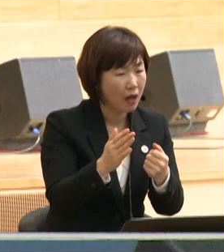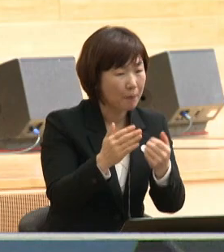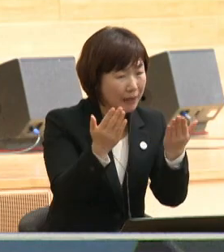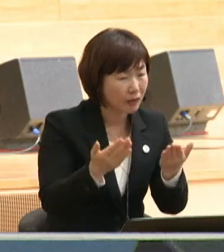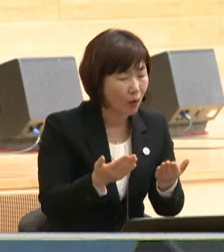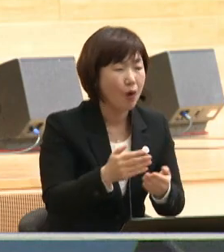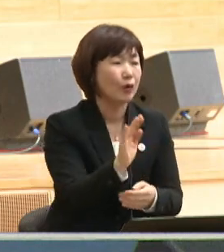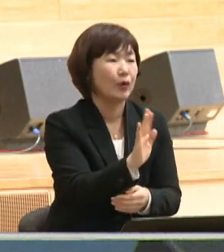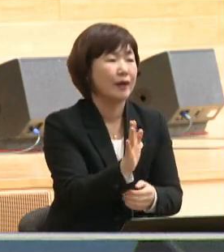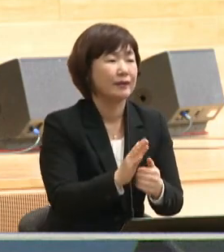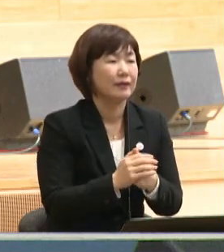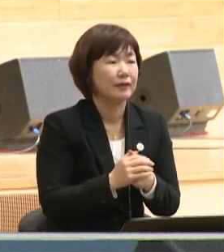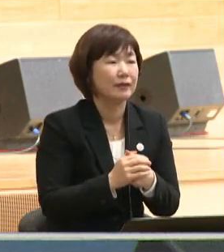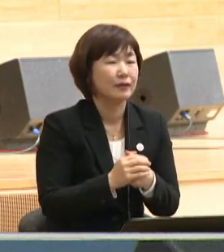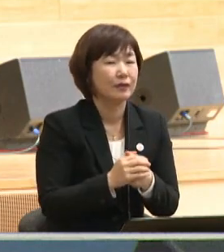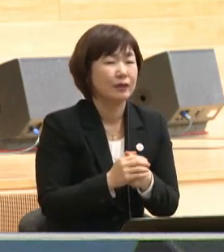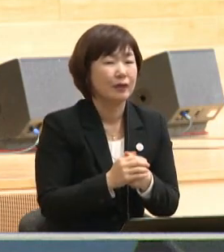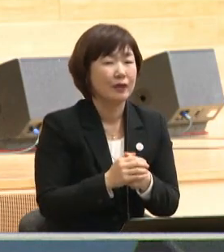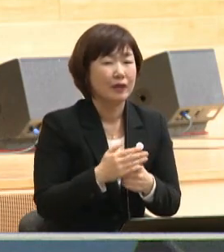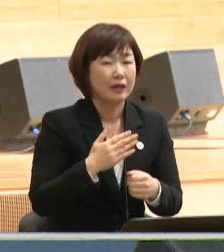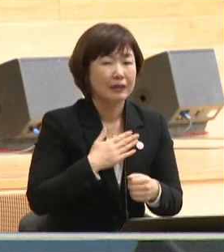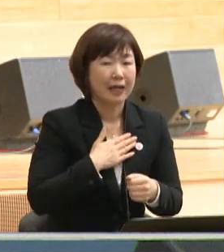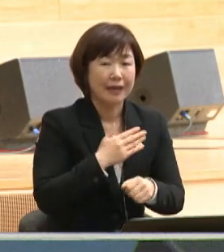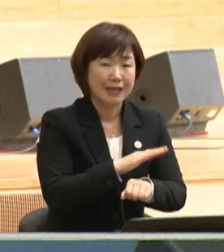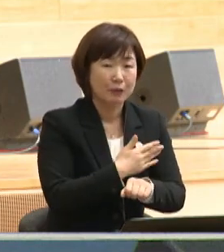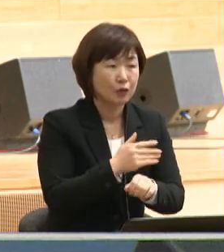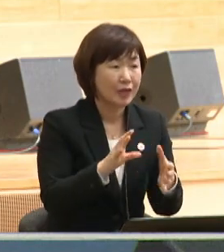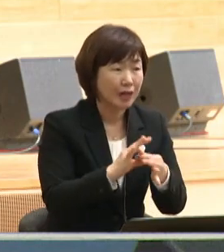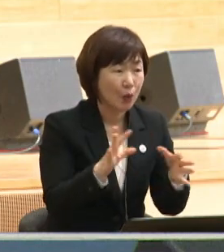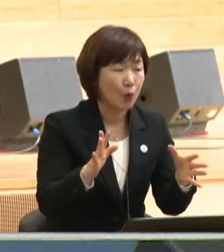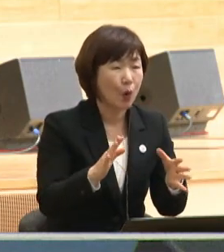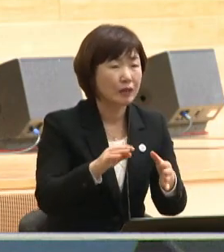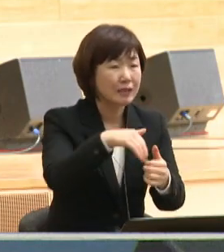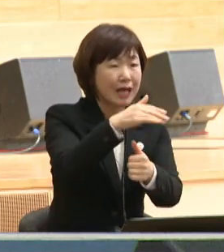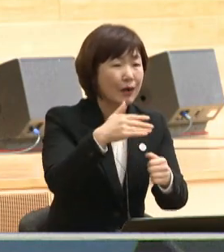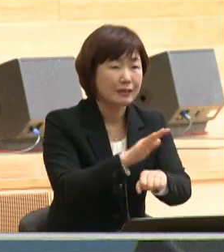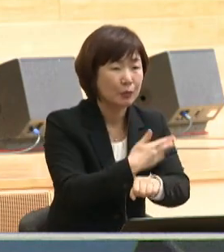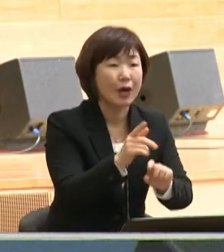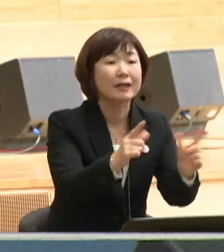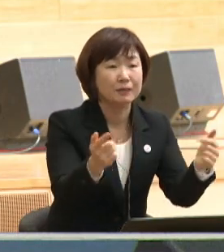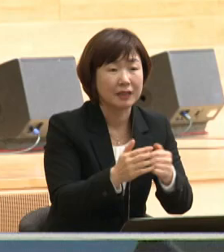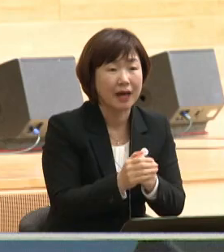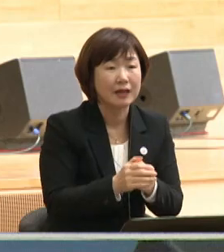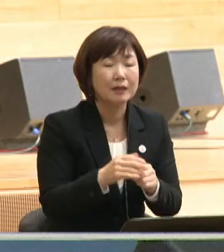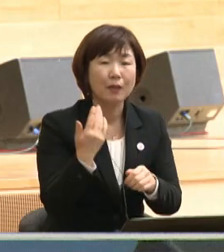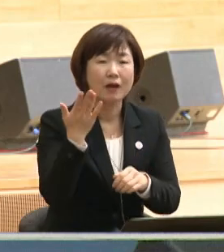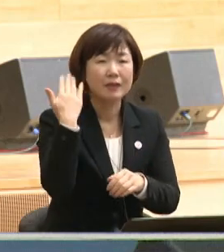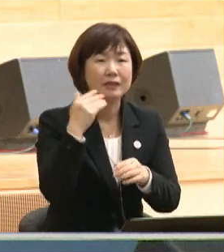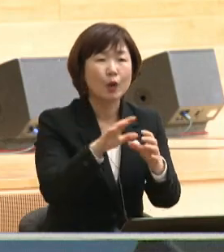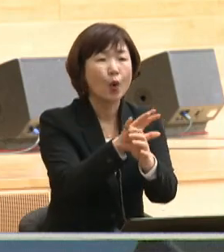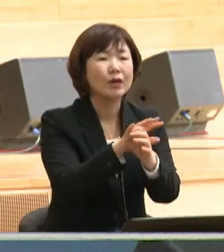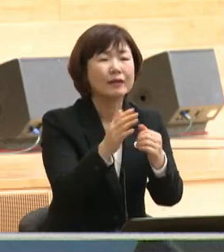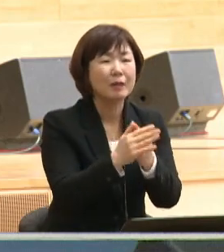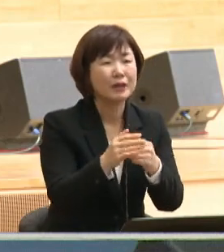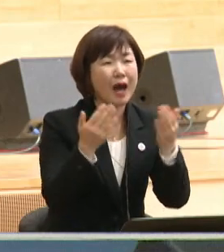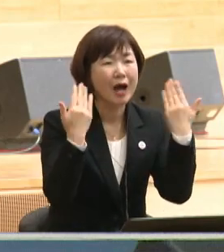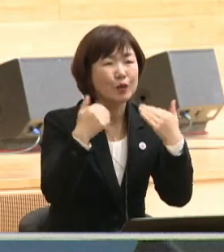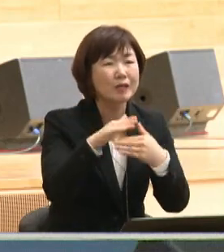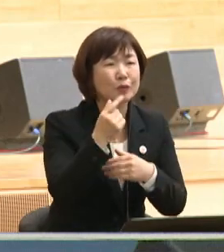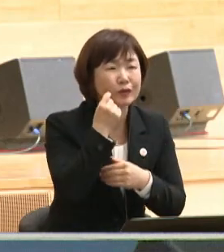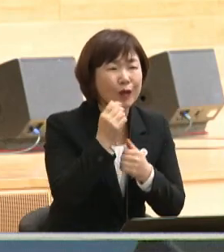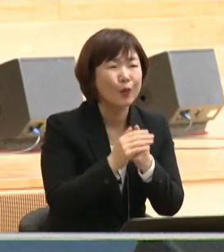고난을 말하는 것도 아니에요 예를 들면 예전에 코로나 상황 때문에 학교 가지 못하고 교회 나오지 못하고 이런